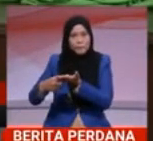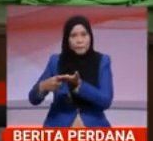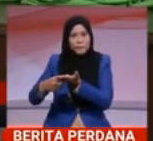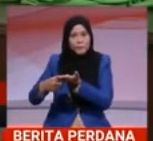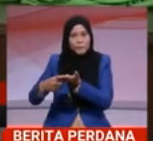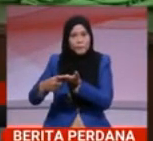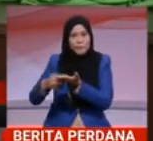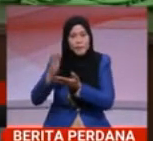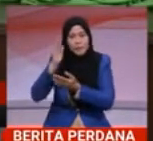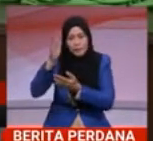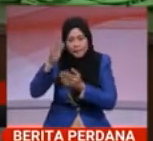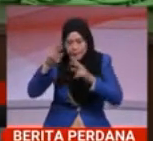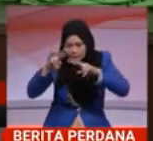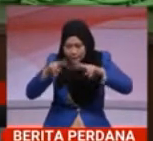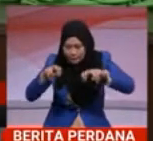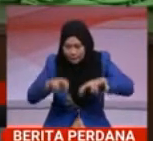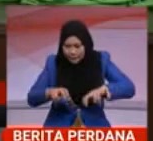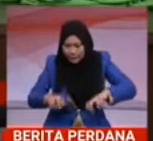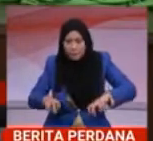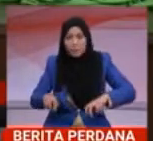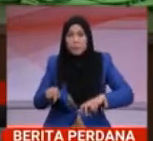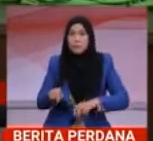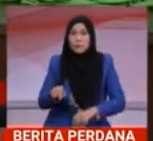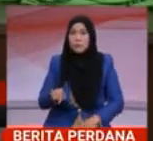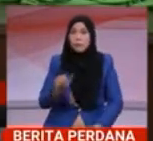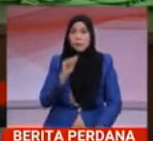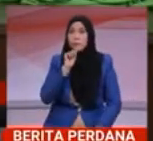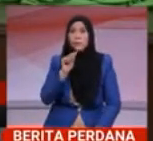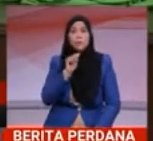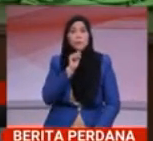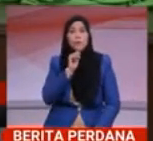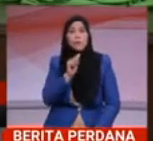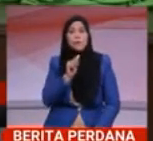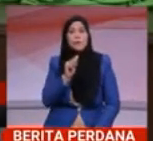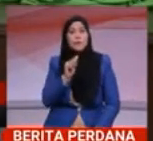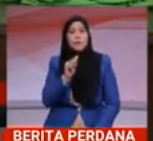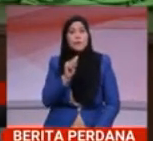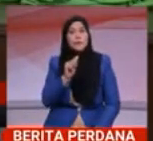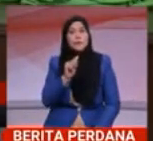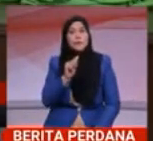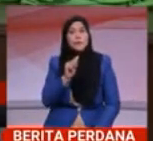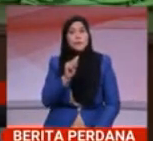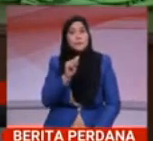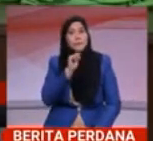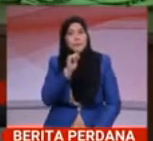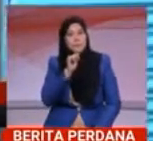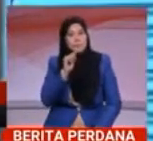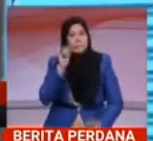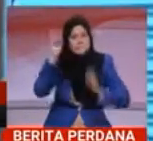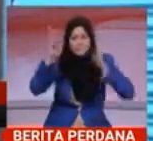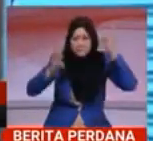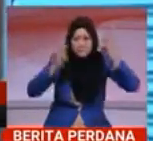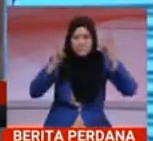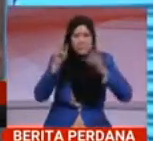kita buat siasatan. Kita dapati dia bukanlah agak yang